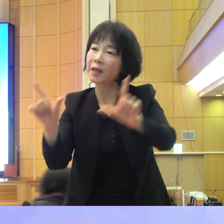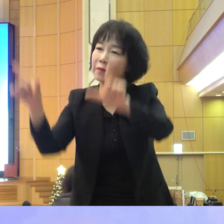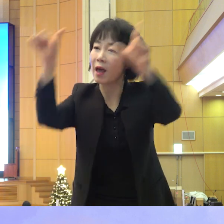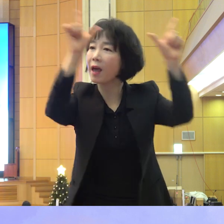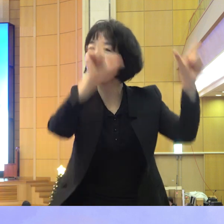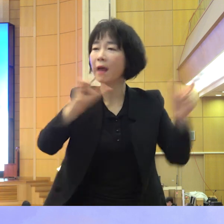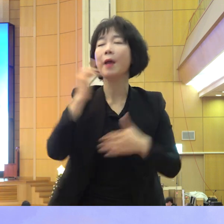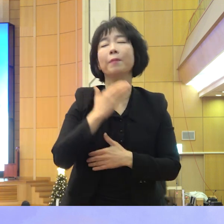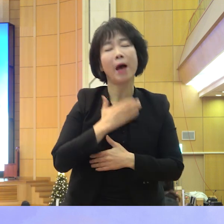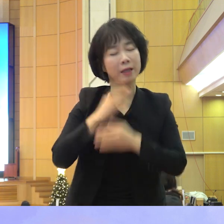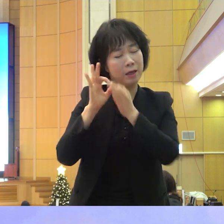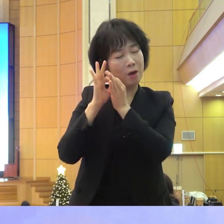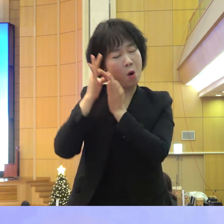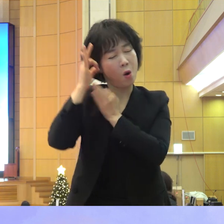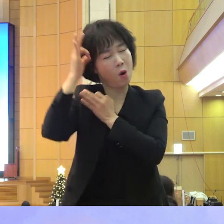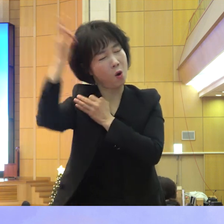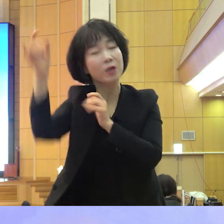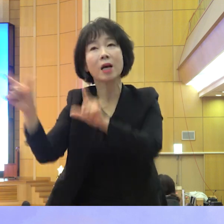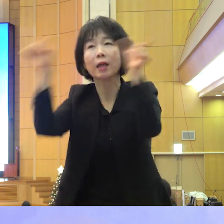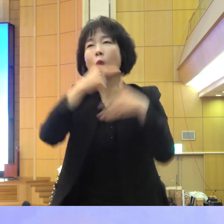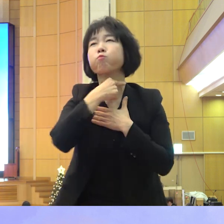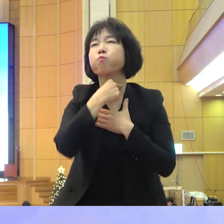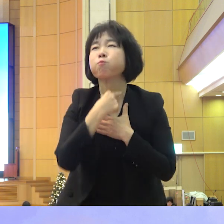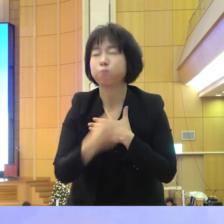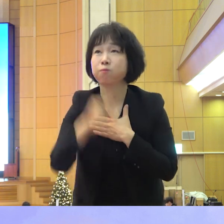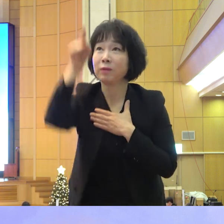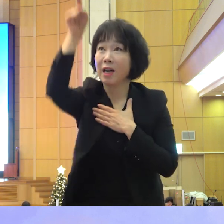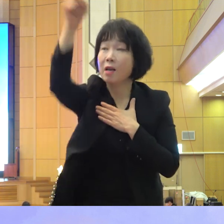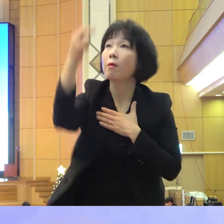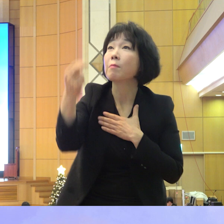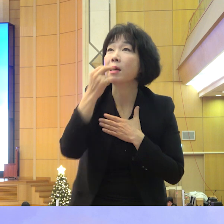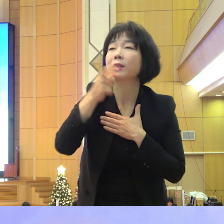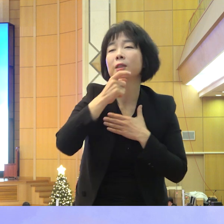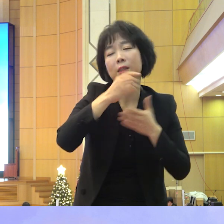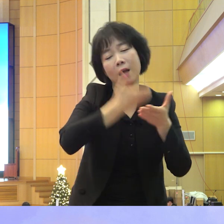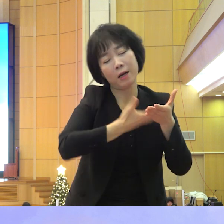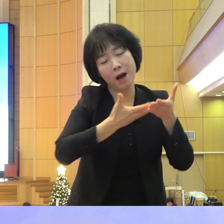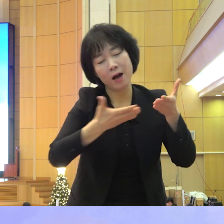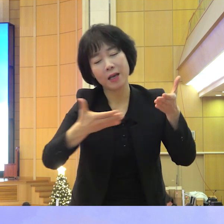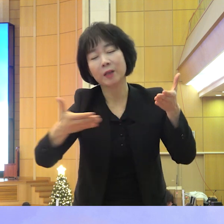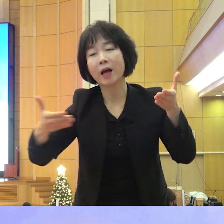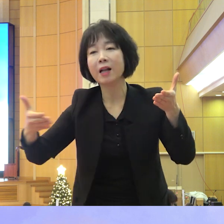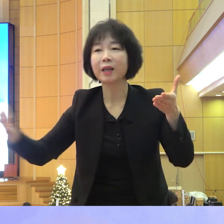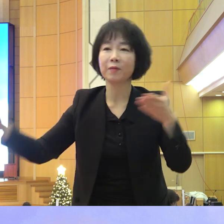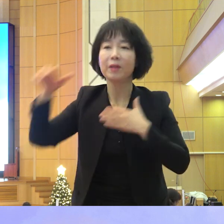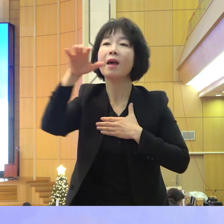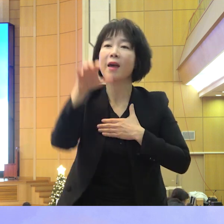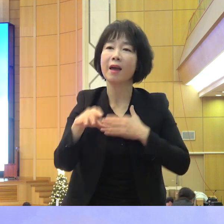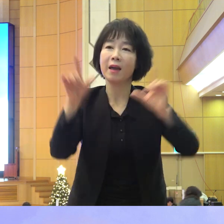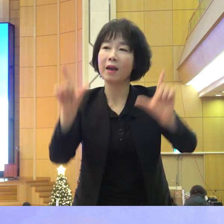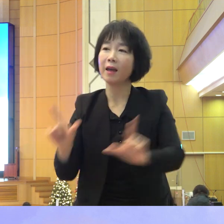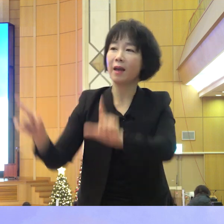길이 살겠네, 나 길이 살겠네. 저 생명 시냇가에